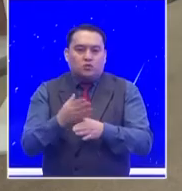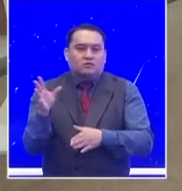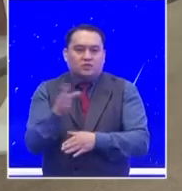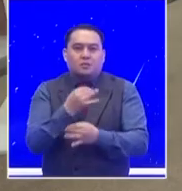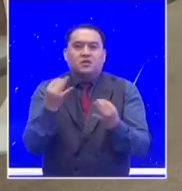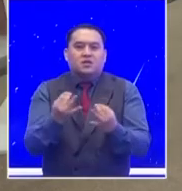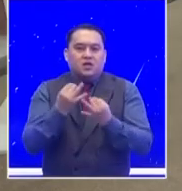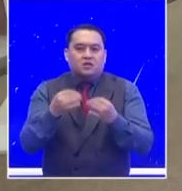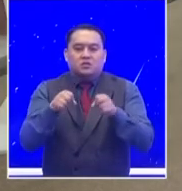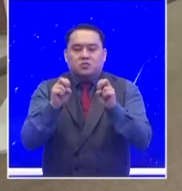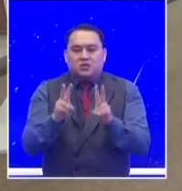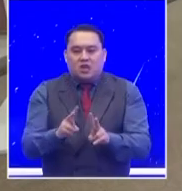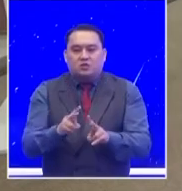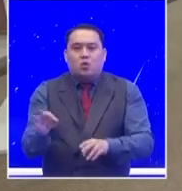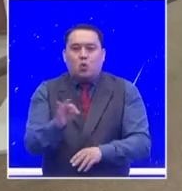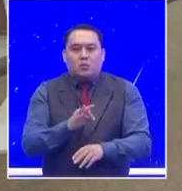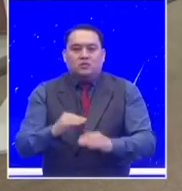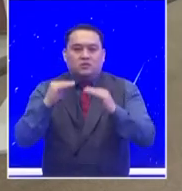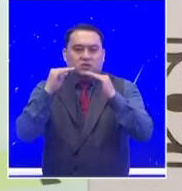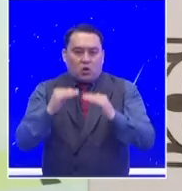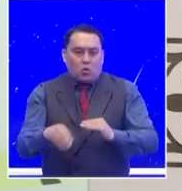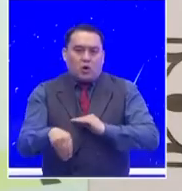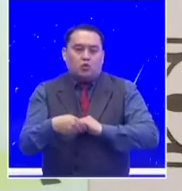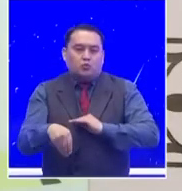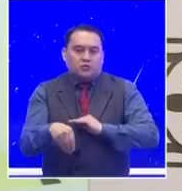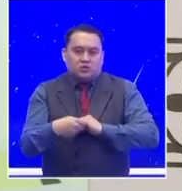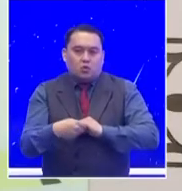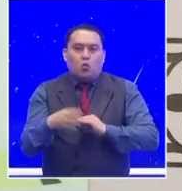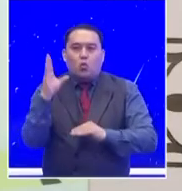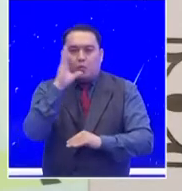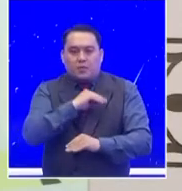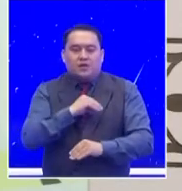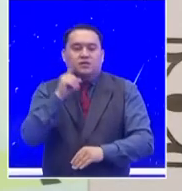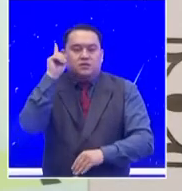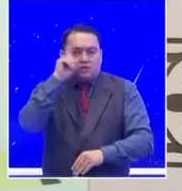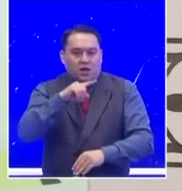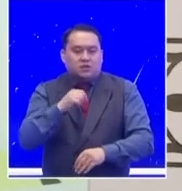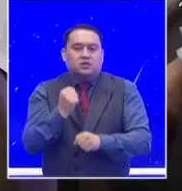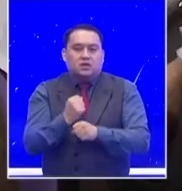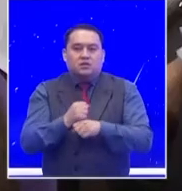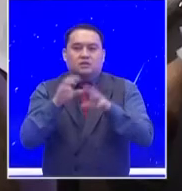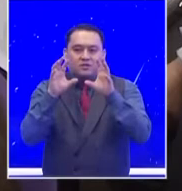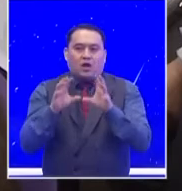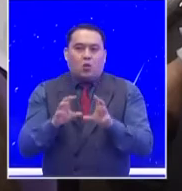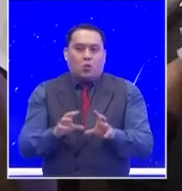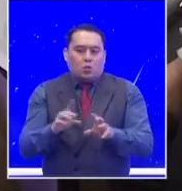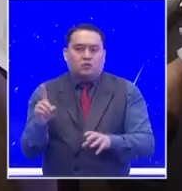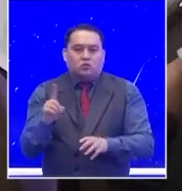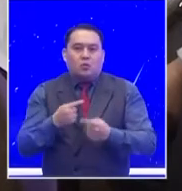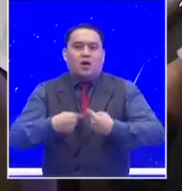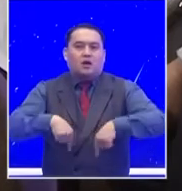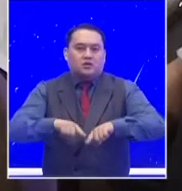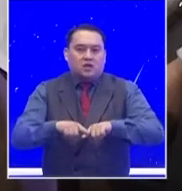заинтересованным стать экспертом в области снижения коррупции в стране, уметь владеть и разбираться в законодательстве, считают